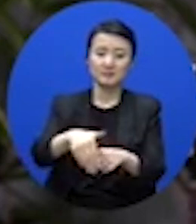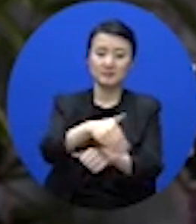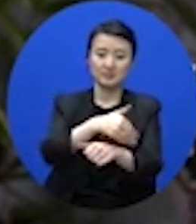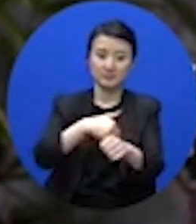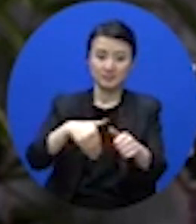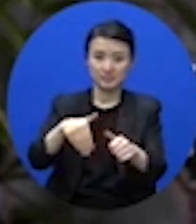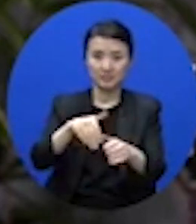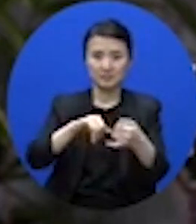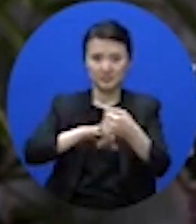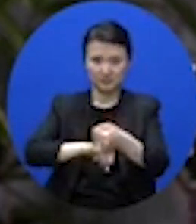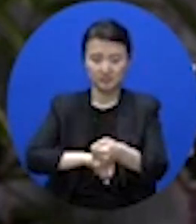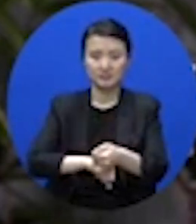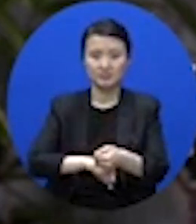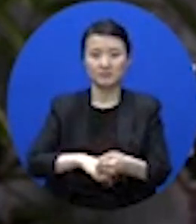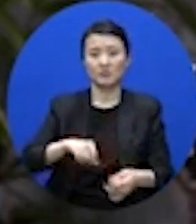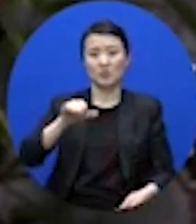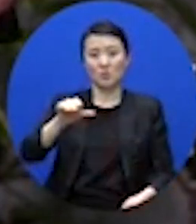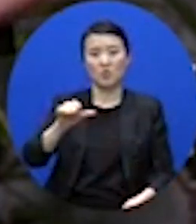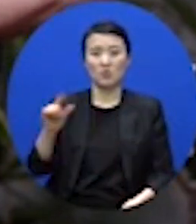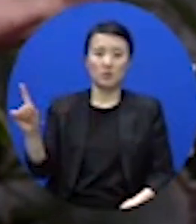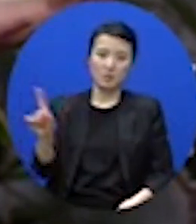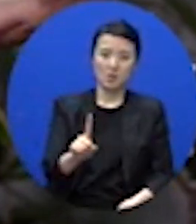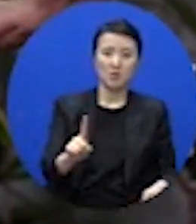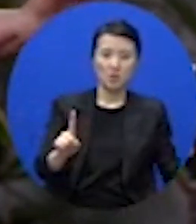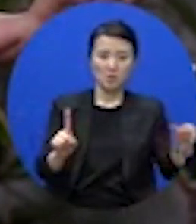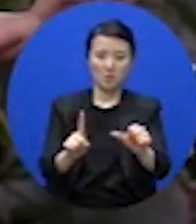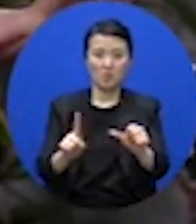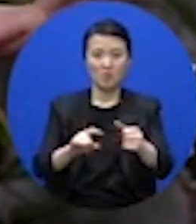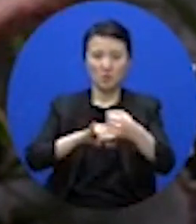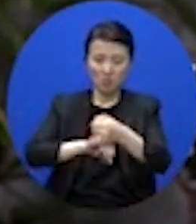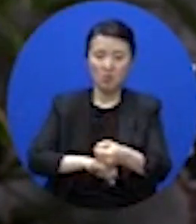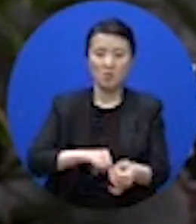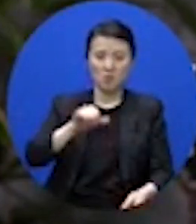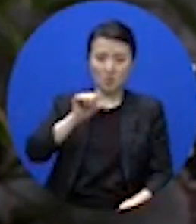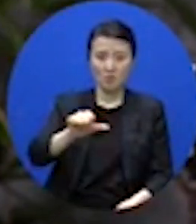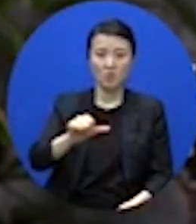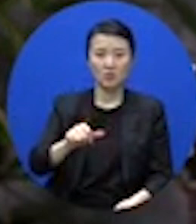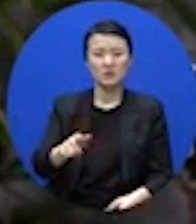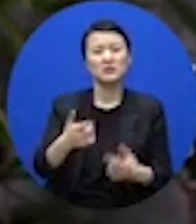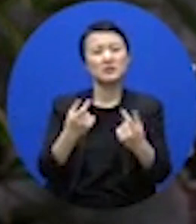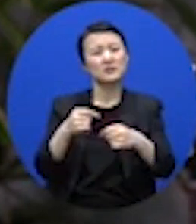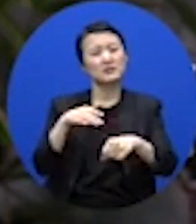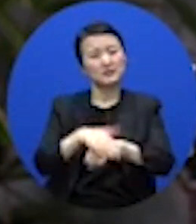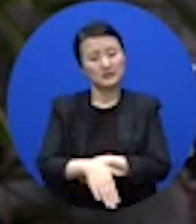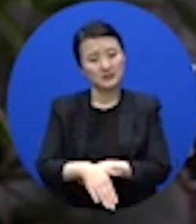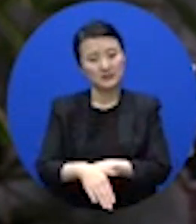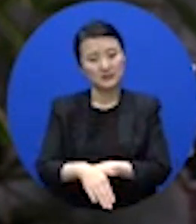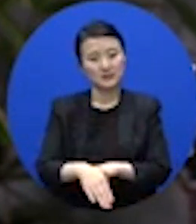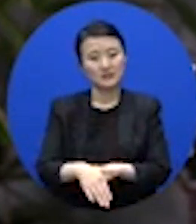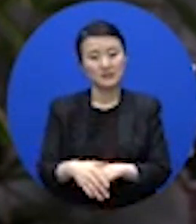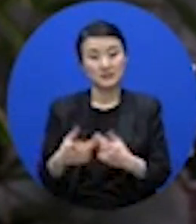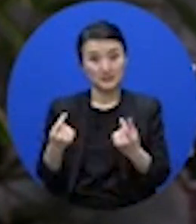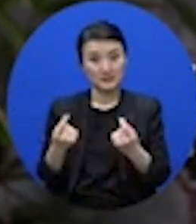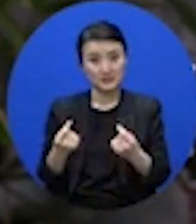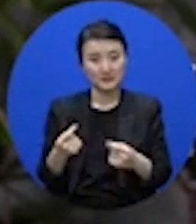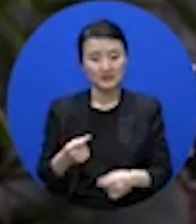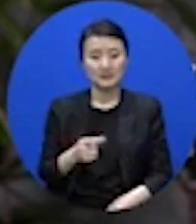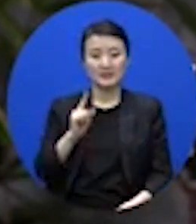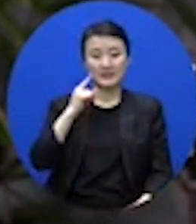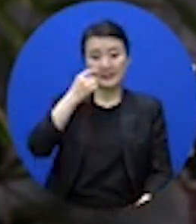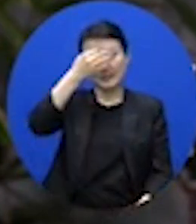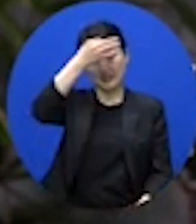환경에서도 5가 나와야 돼요. 객관적이고 그쵸? 그래서 이 둘이 만나는 거예요. 자, 예술